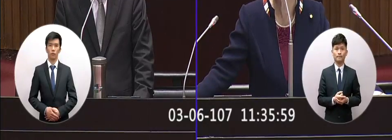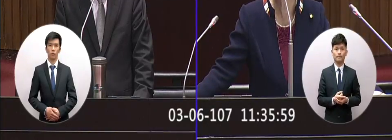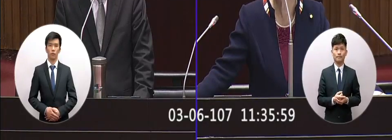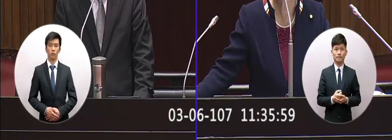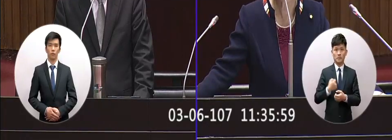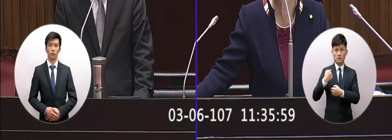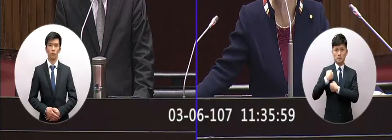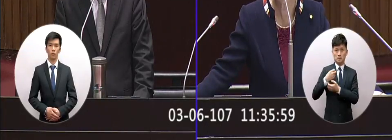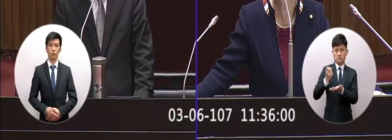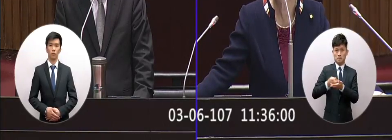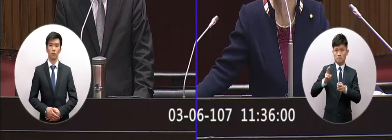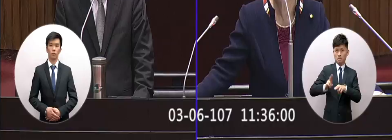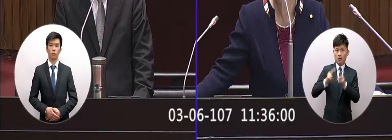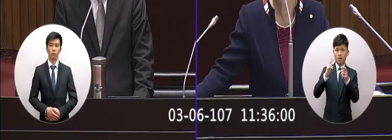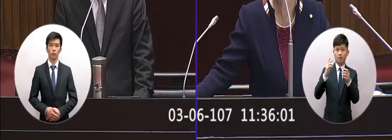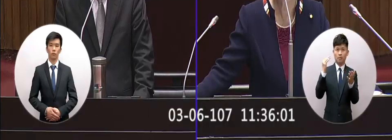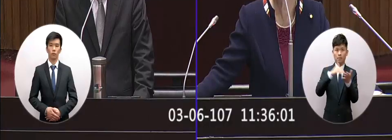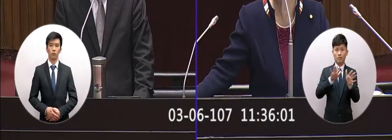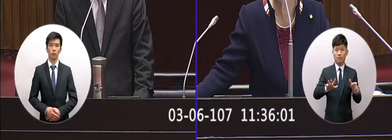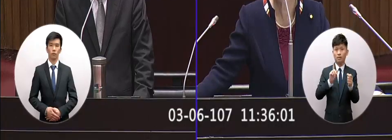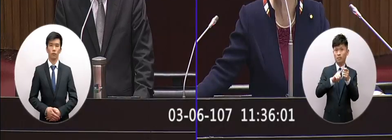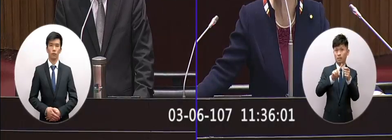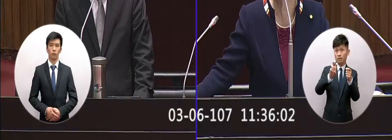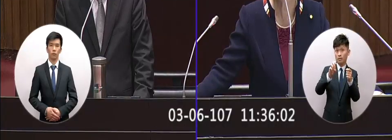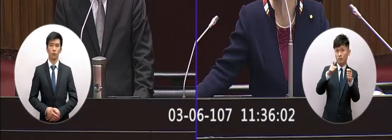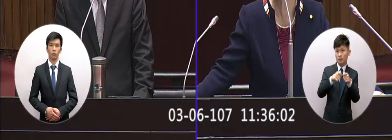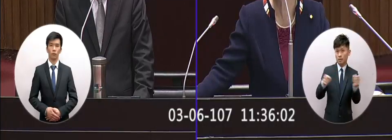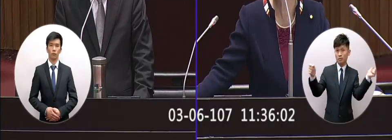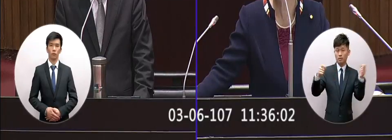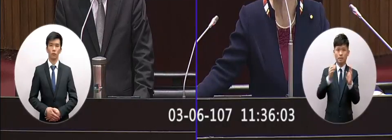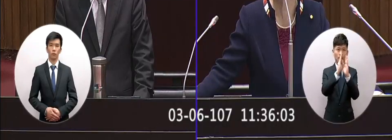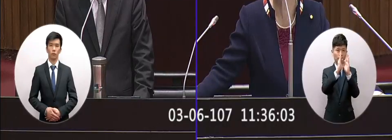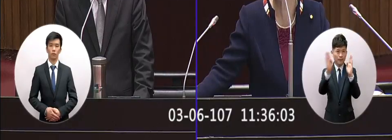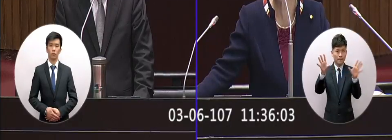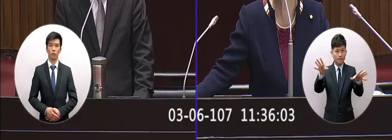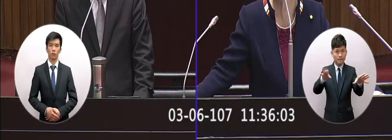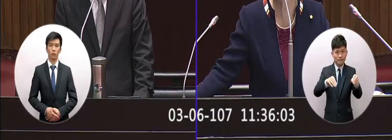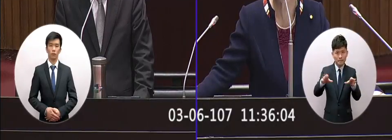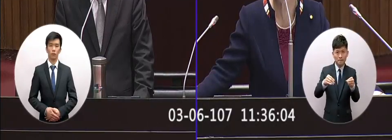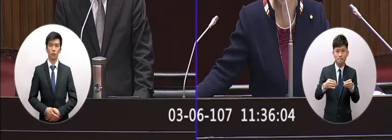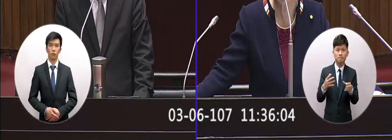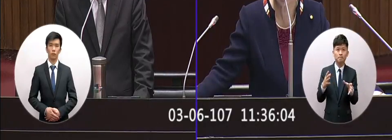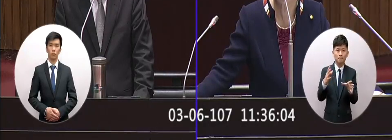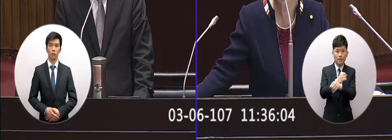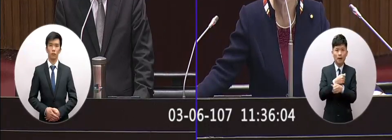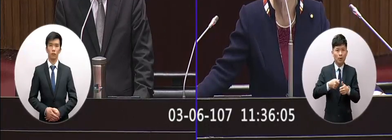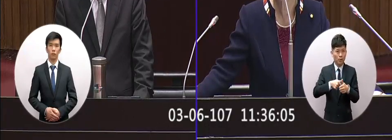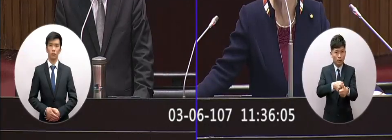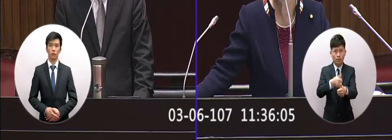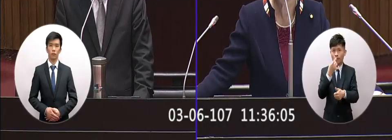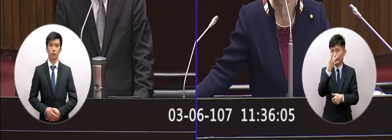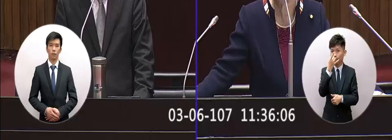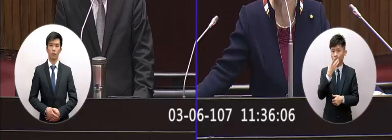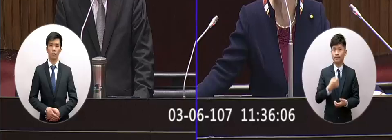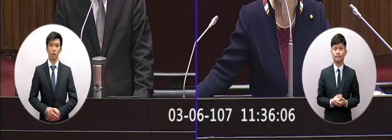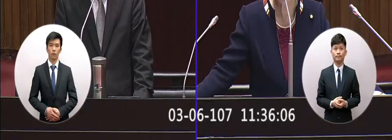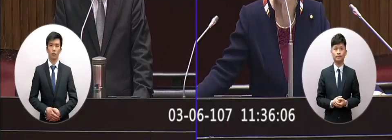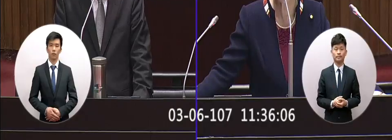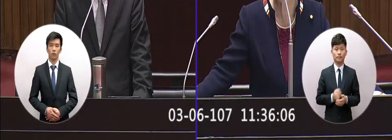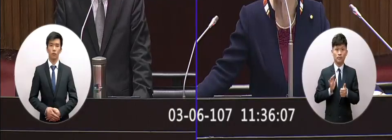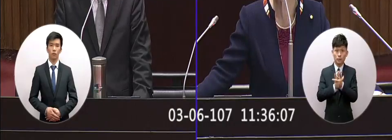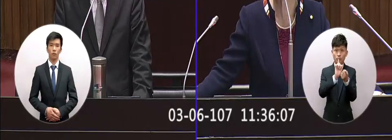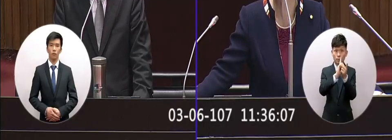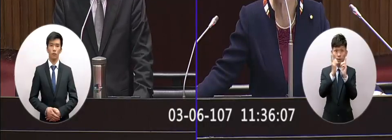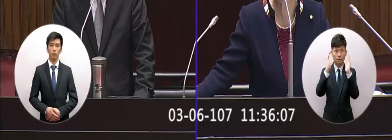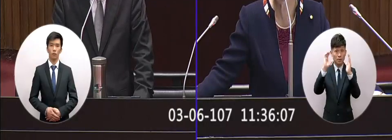解严31年，那很多的档案资料可能要去追查都非常的困难。所以呢，在这促进转